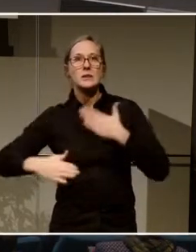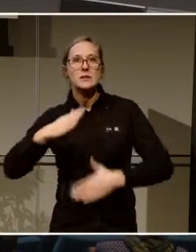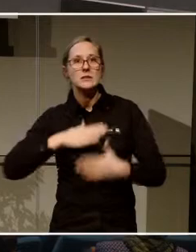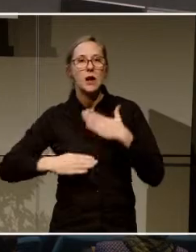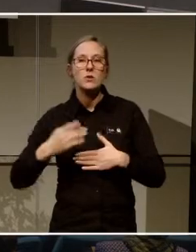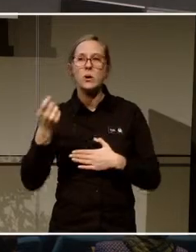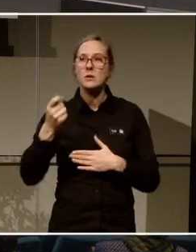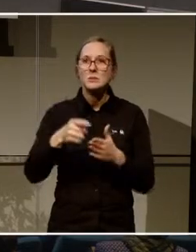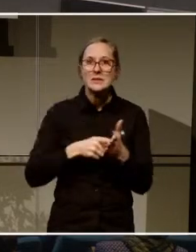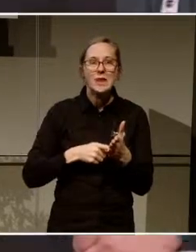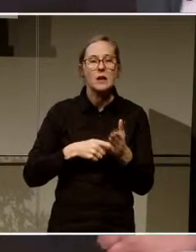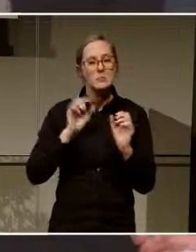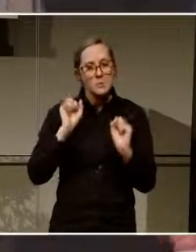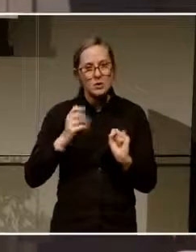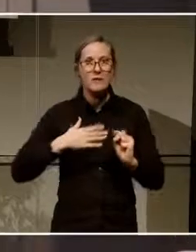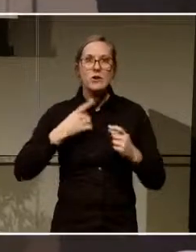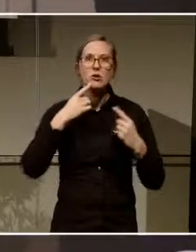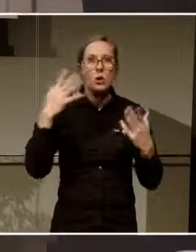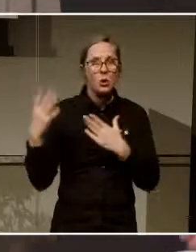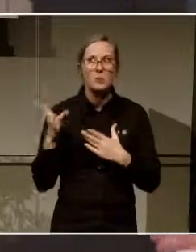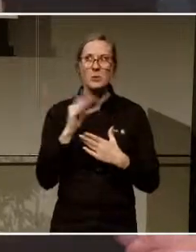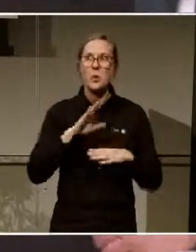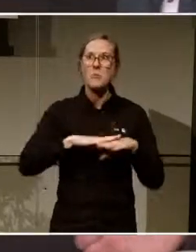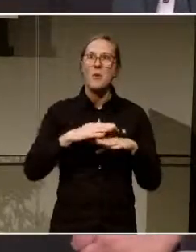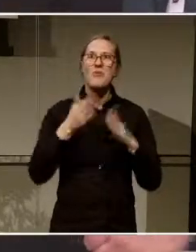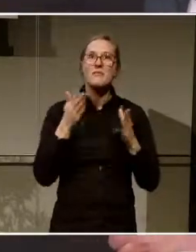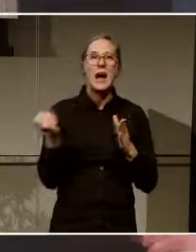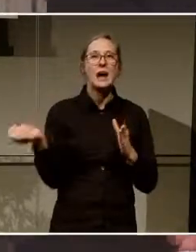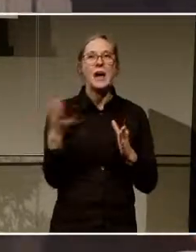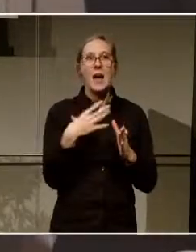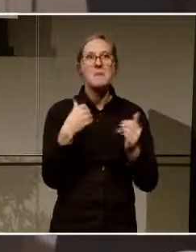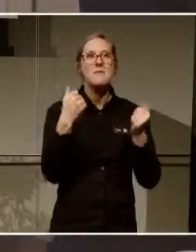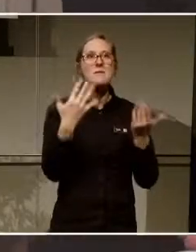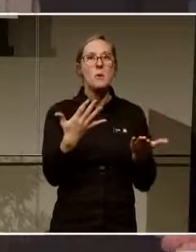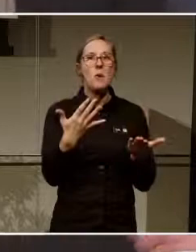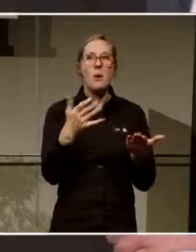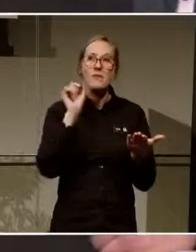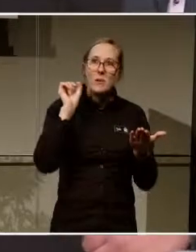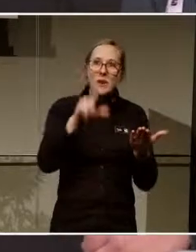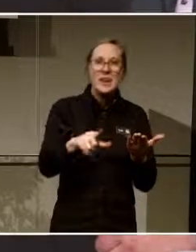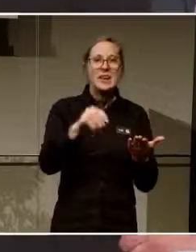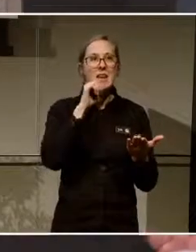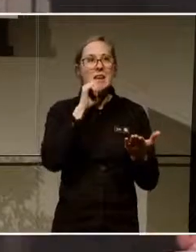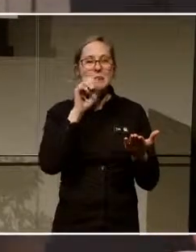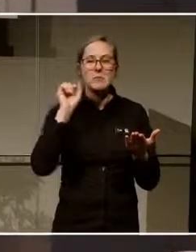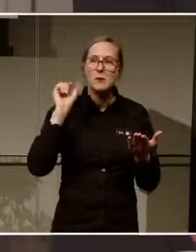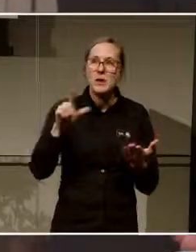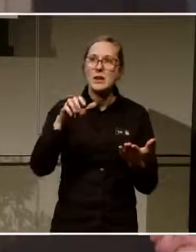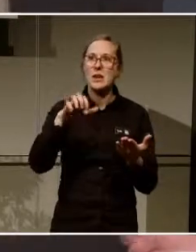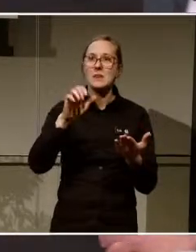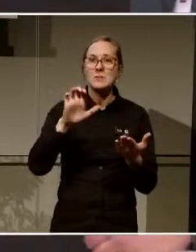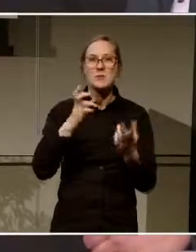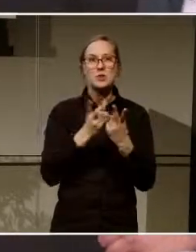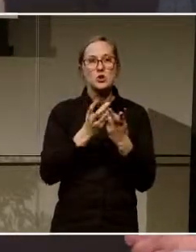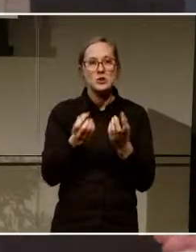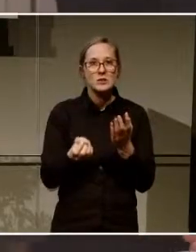jag berätta för den. Jag tycker att ni på väg hem nu ska skicka det där mejlet eller det där smset eller på något sätt sätta